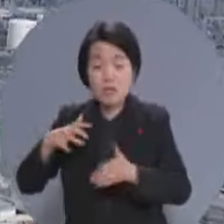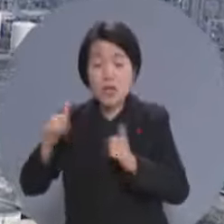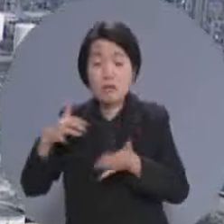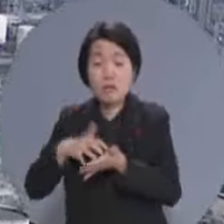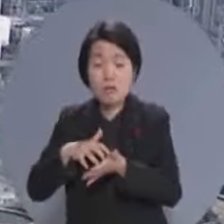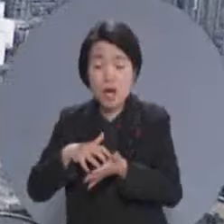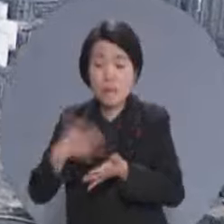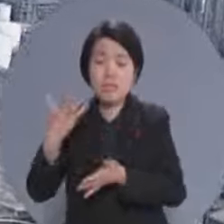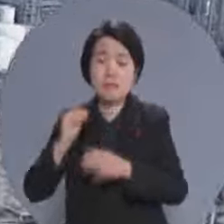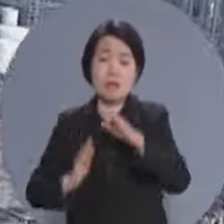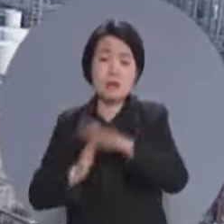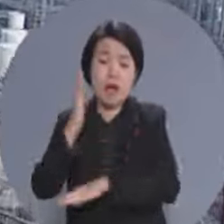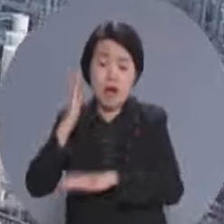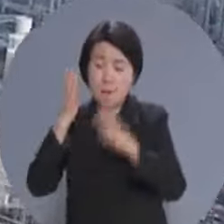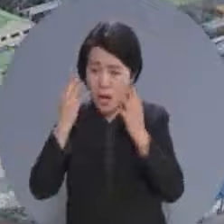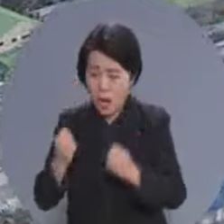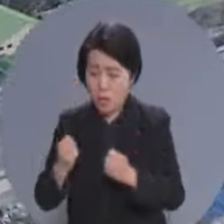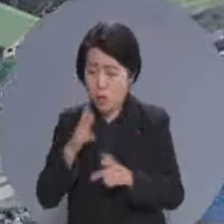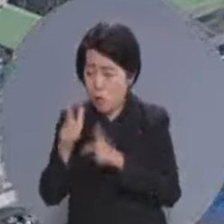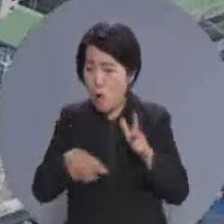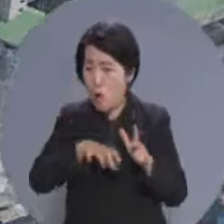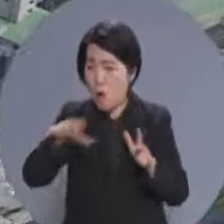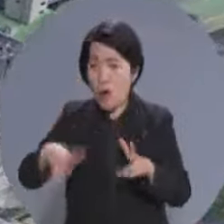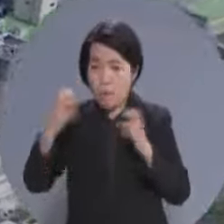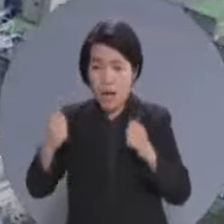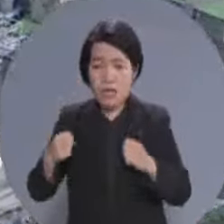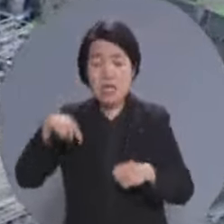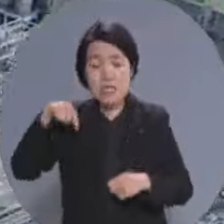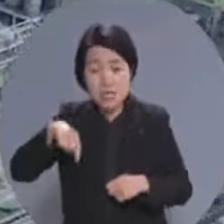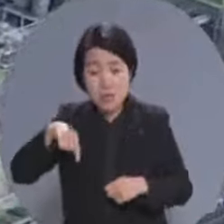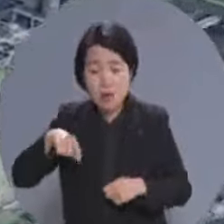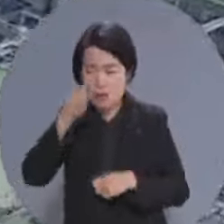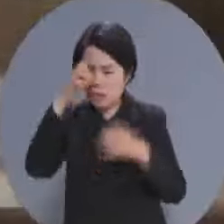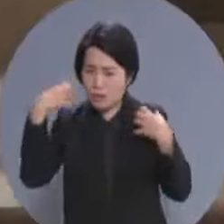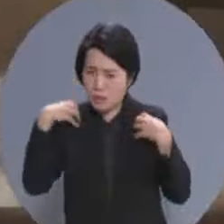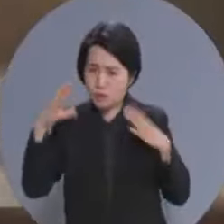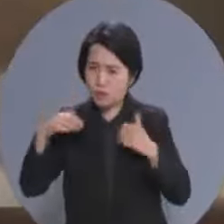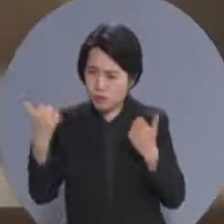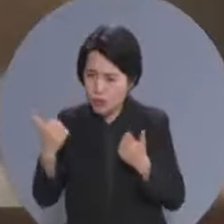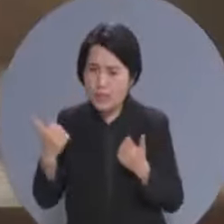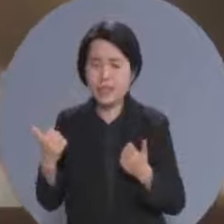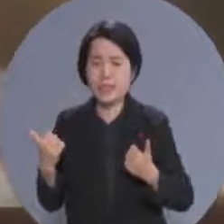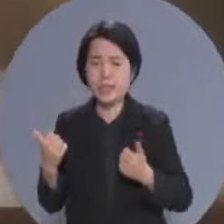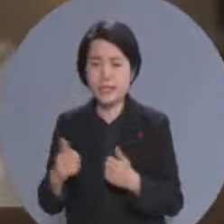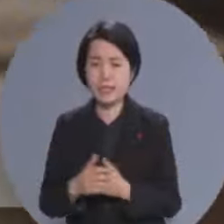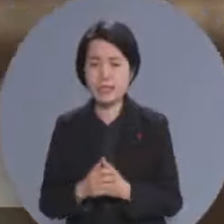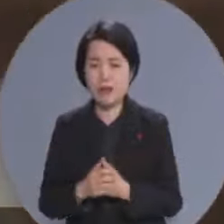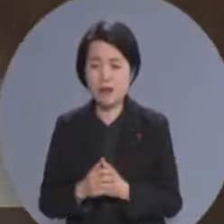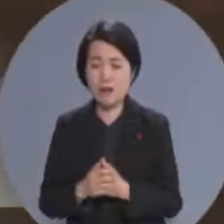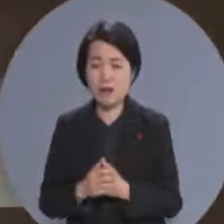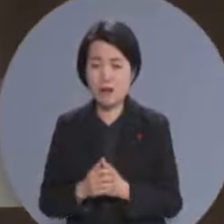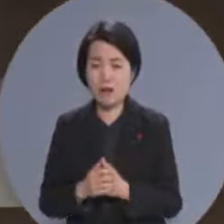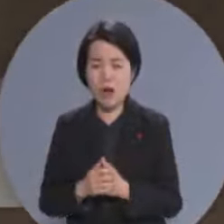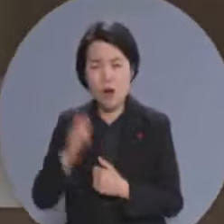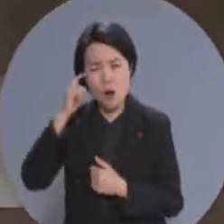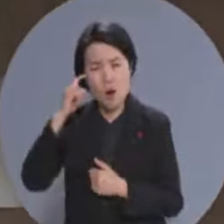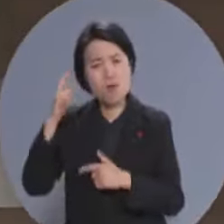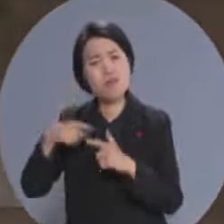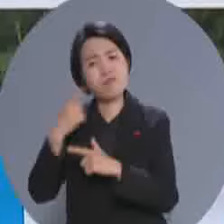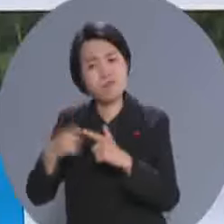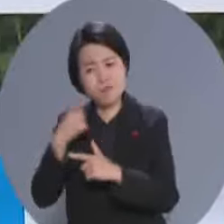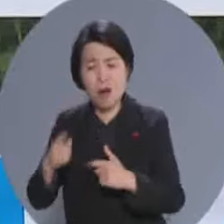고위험 산업 현장도 밀집해 의과대학 병원의 필요성이 절실한데 정치권이 깊은 고민을 하지 않고 있다고 직격